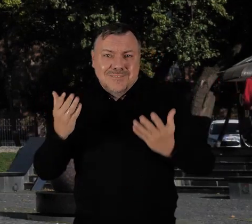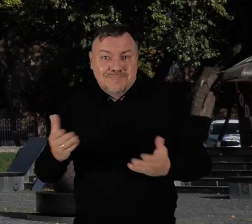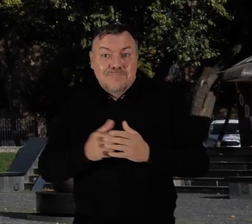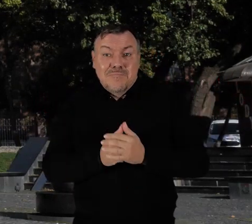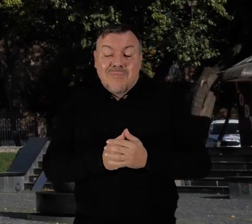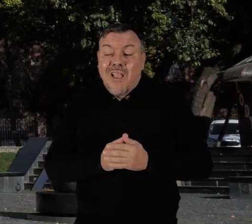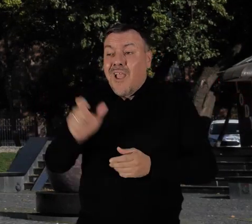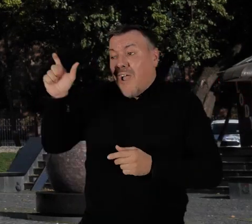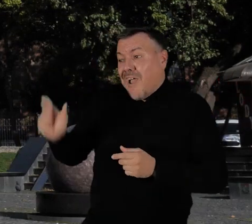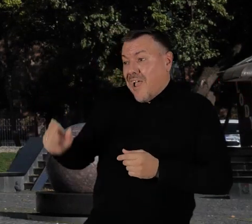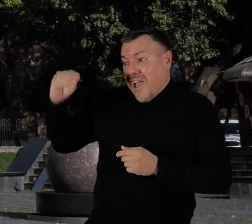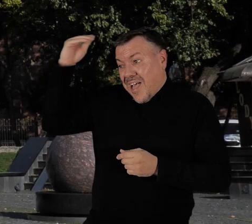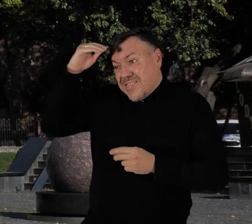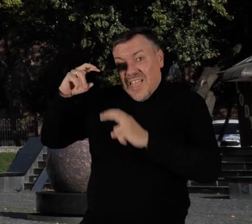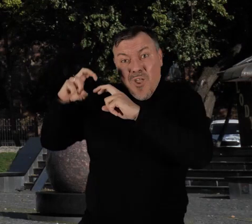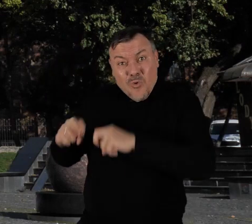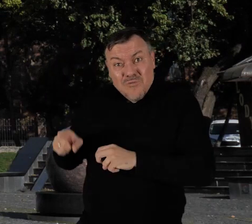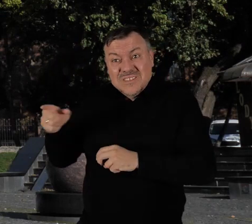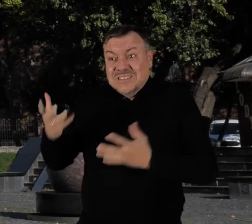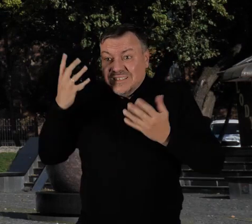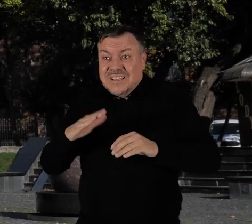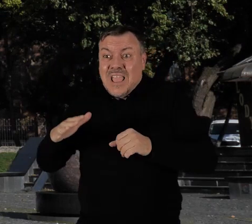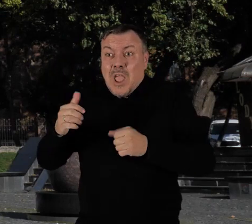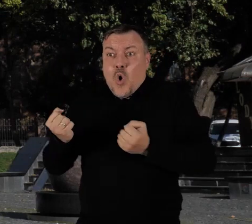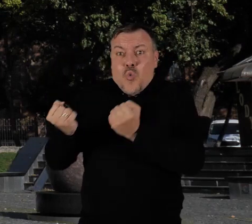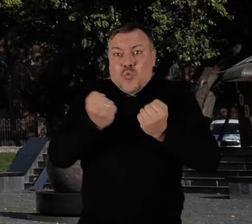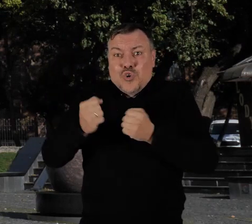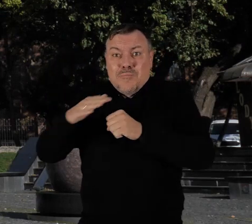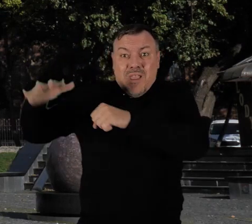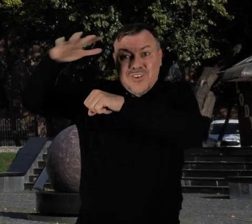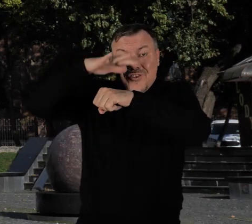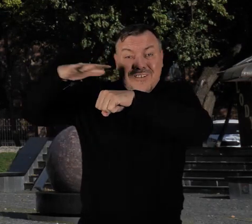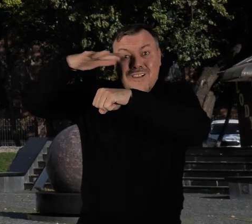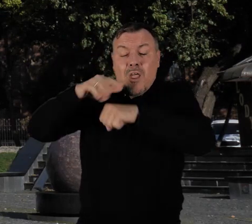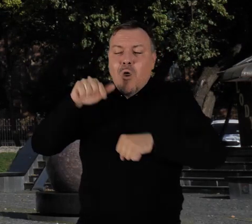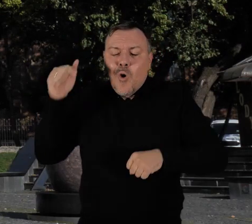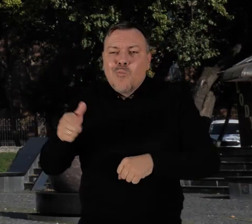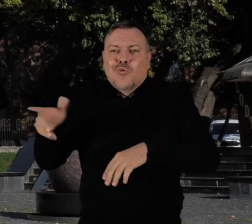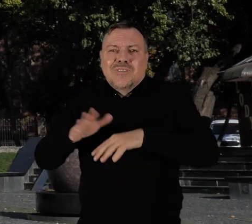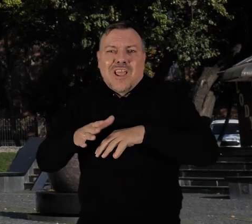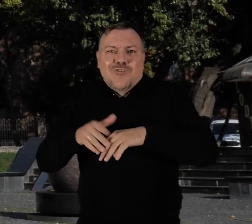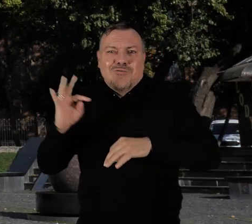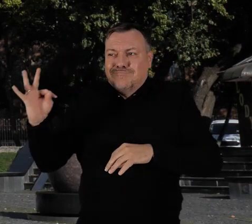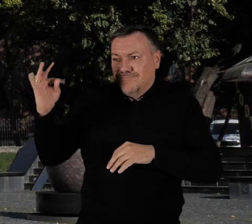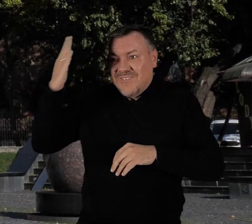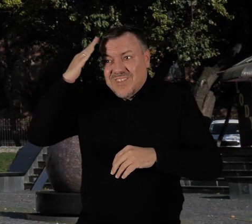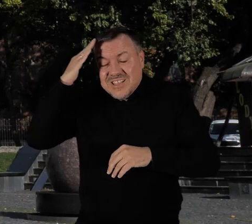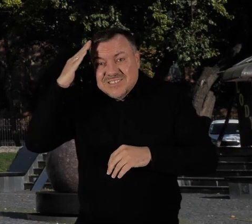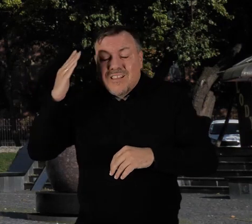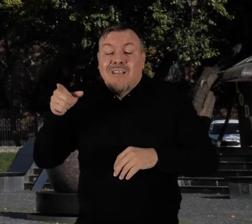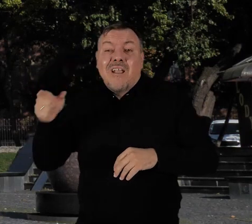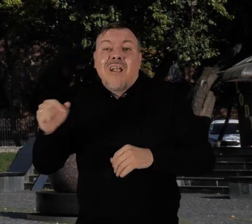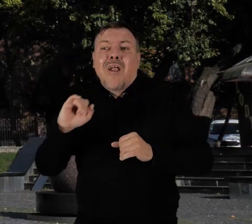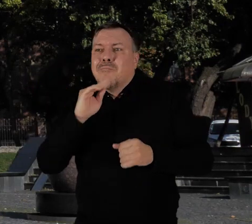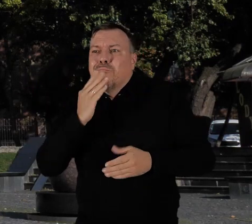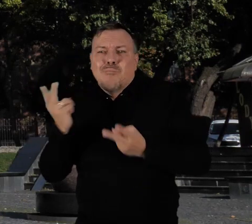przede wszystkim o to, że naukowiec, aby utrzymać się na powierzchni, musi traktować swoją wiedzę i umiejętności jako towar podlegający